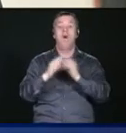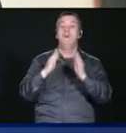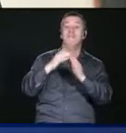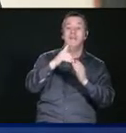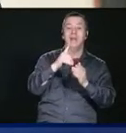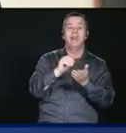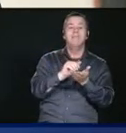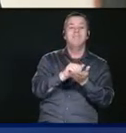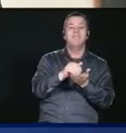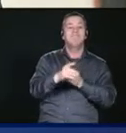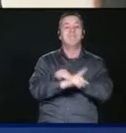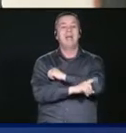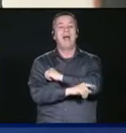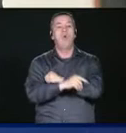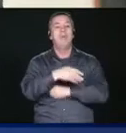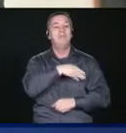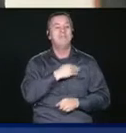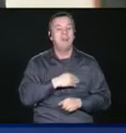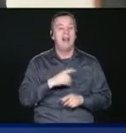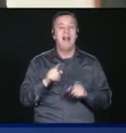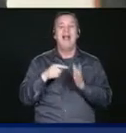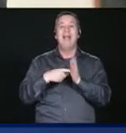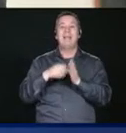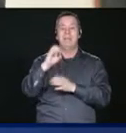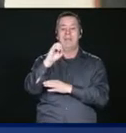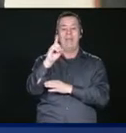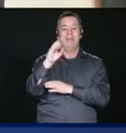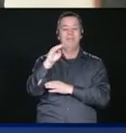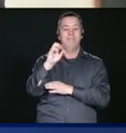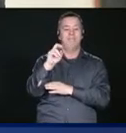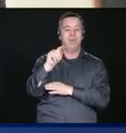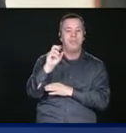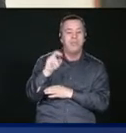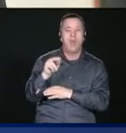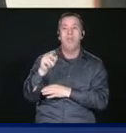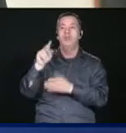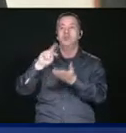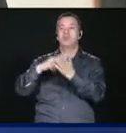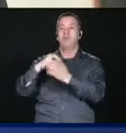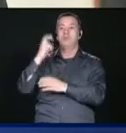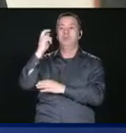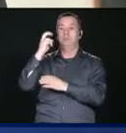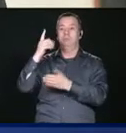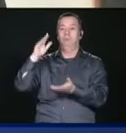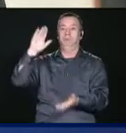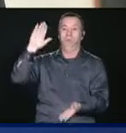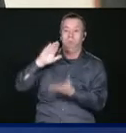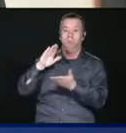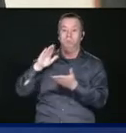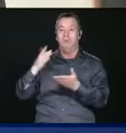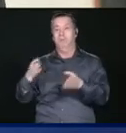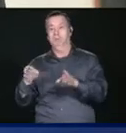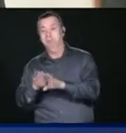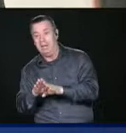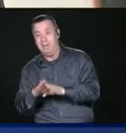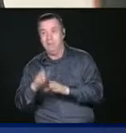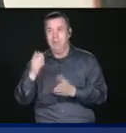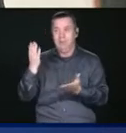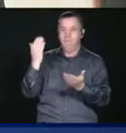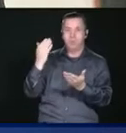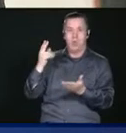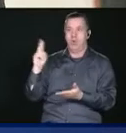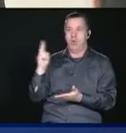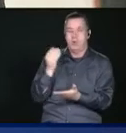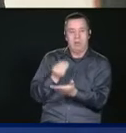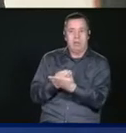Il y a des villes comme Edmonton qui pensent à ne plus avoir de transport en commun ou à réduire leur transport en commun durant l'été. Ils ont besoin d'aide d'urgence maintenant.